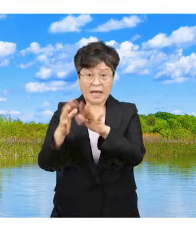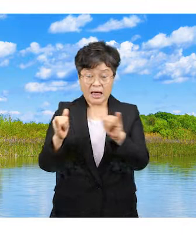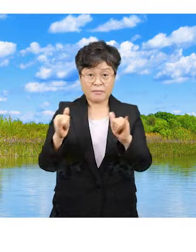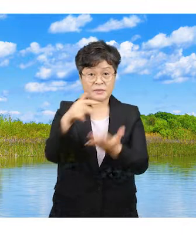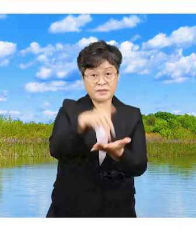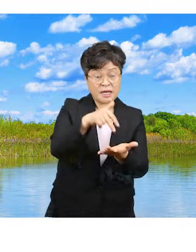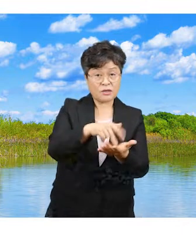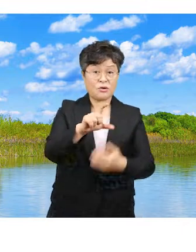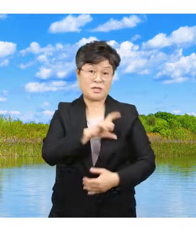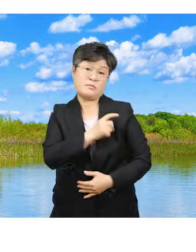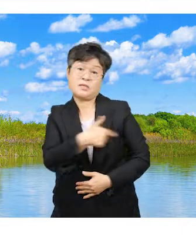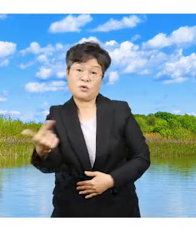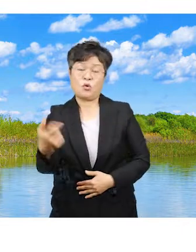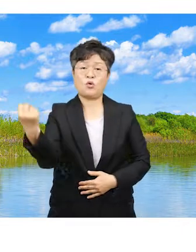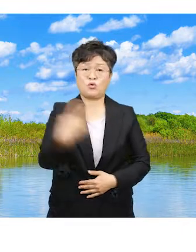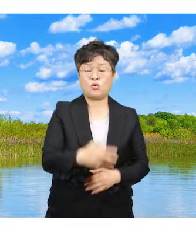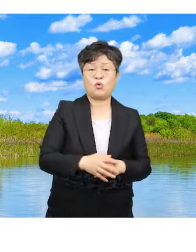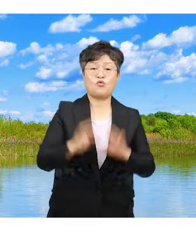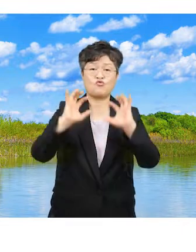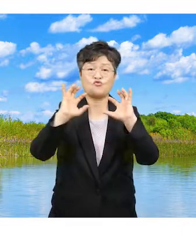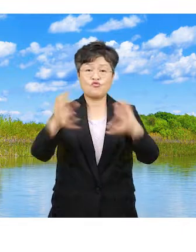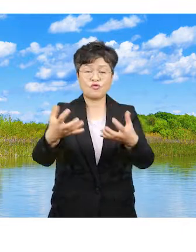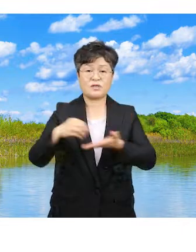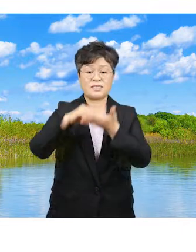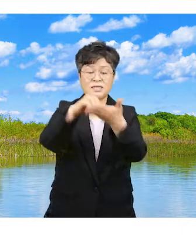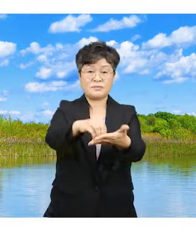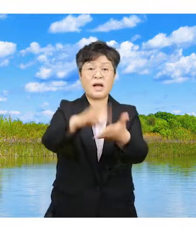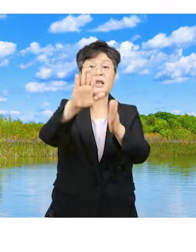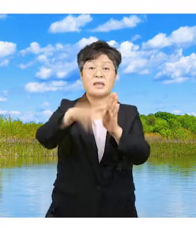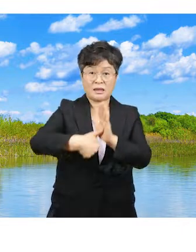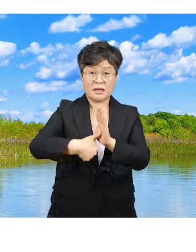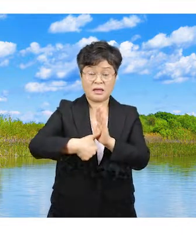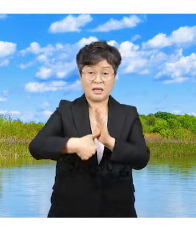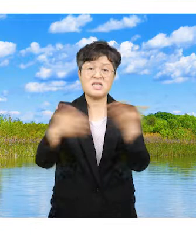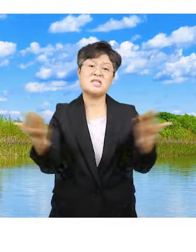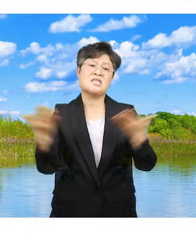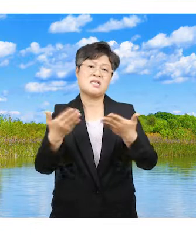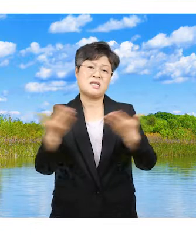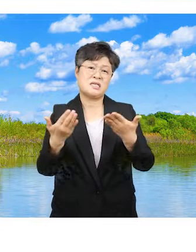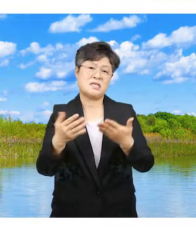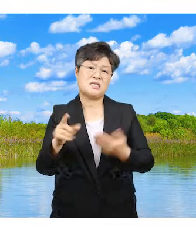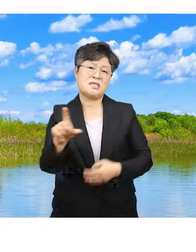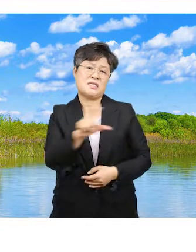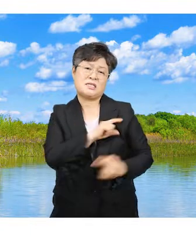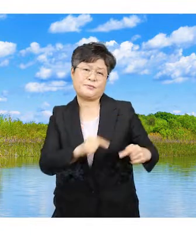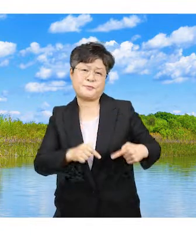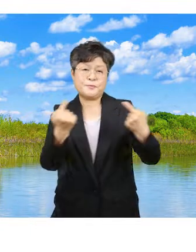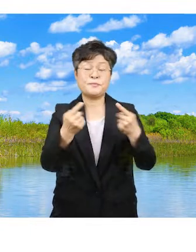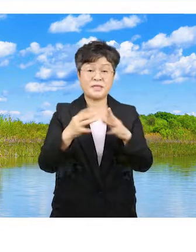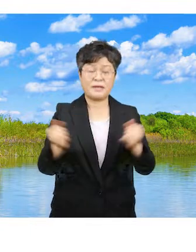또 조정에 들어가서 뛰어난 신하로서도 이름이 높았던 분입니다. 이 정유